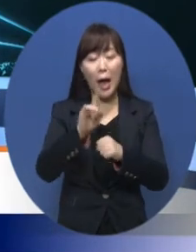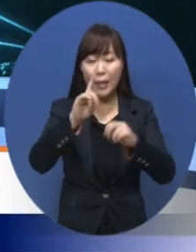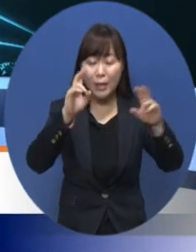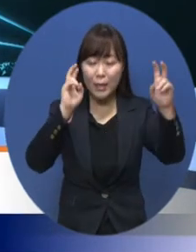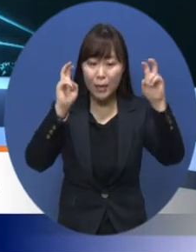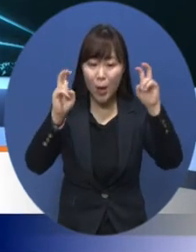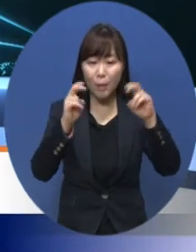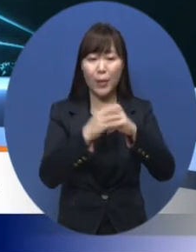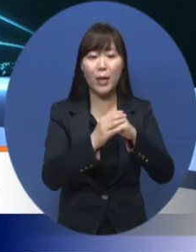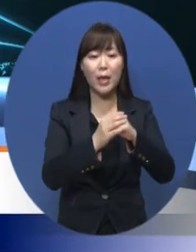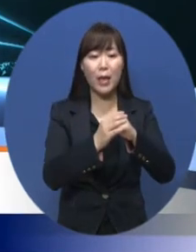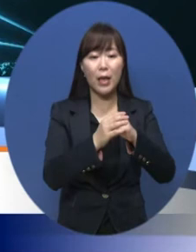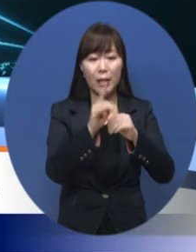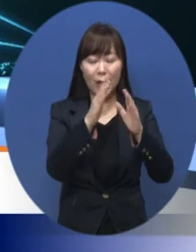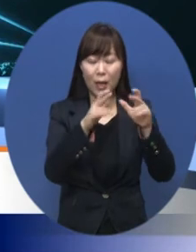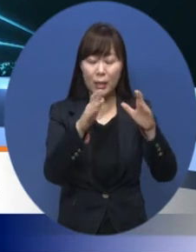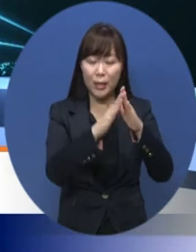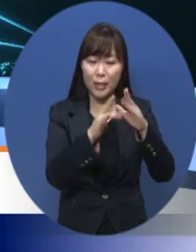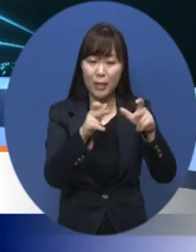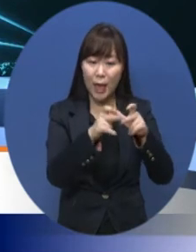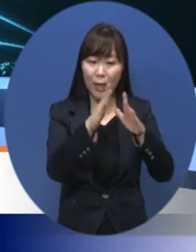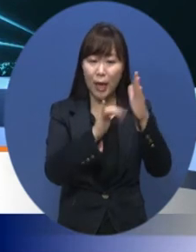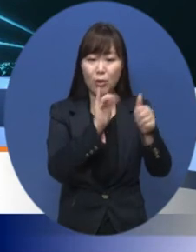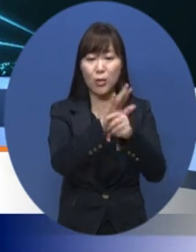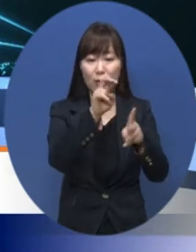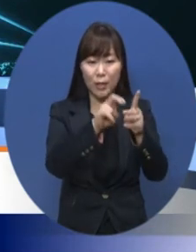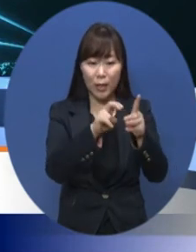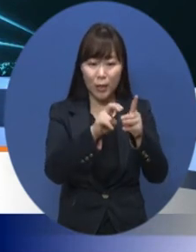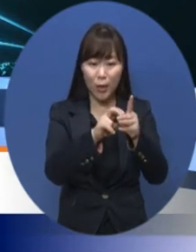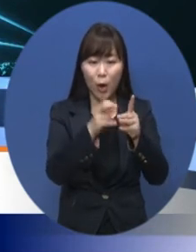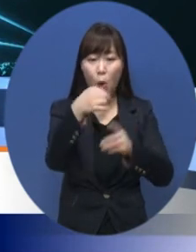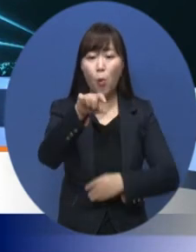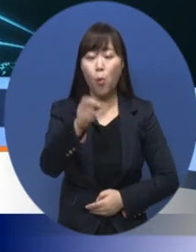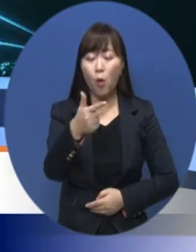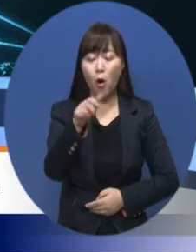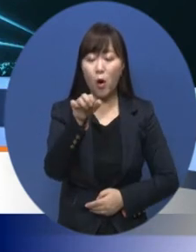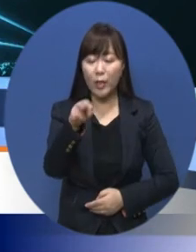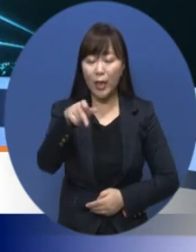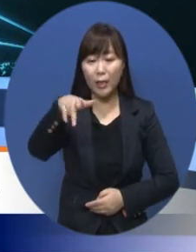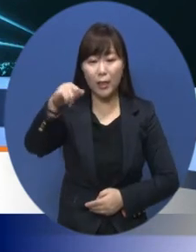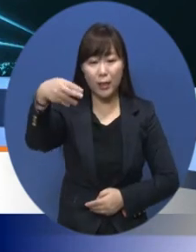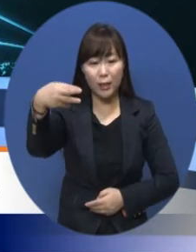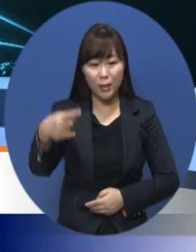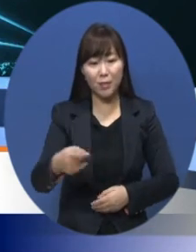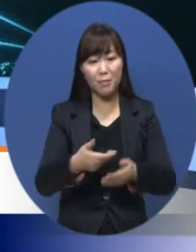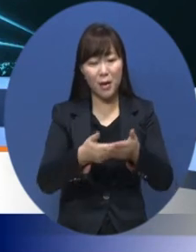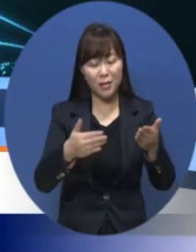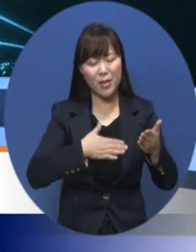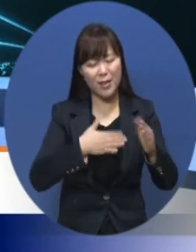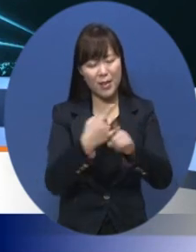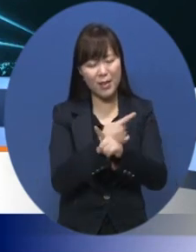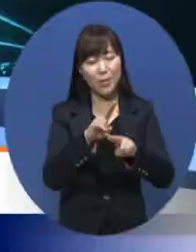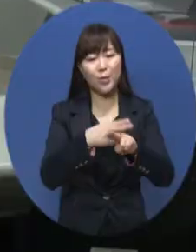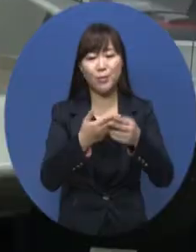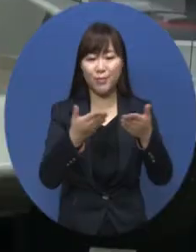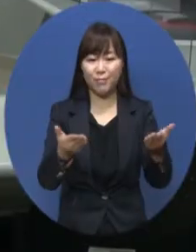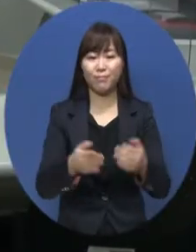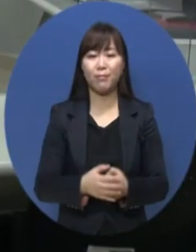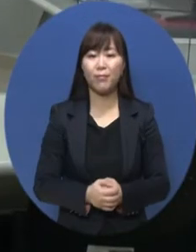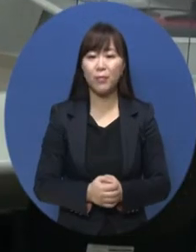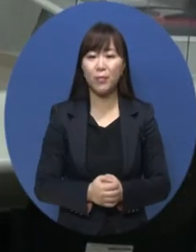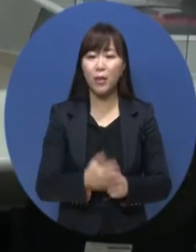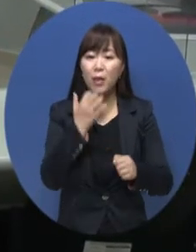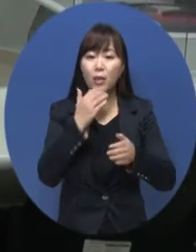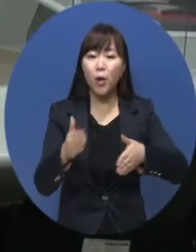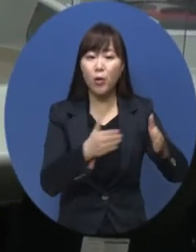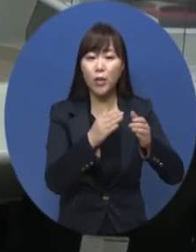장애인 가족지원센터에 원예 키트를 전달하며 힐링을 선물했습니다. 보도에 정운선 기자입니다. 경기